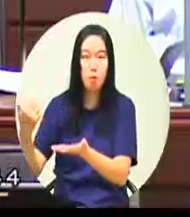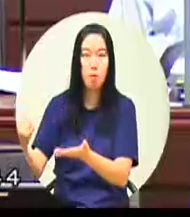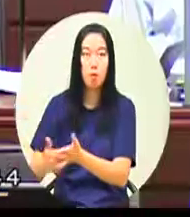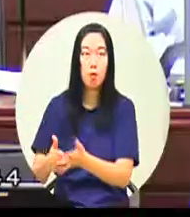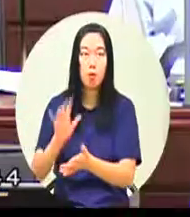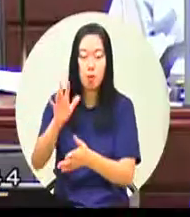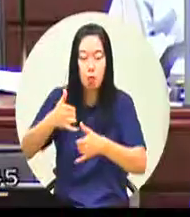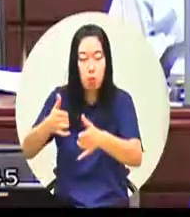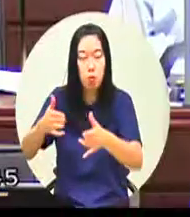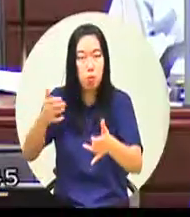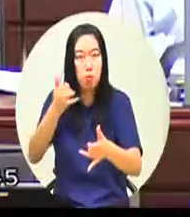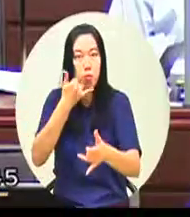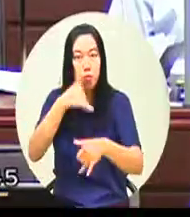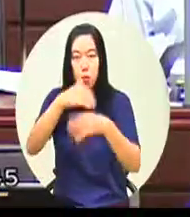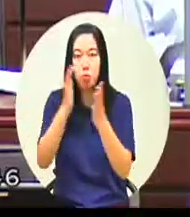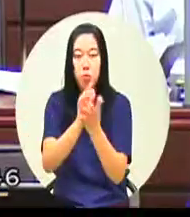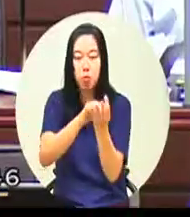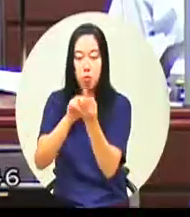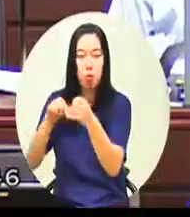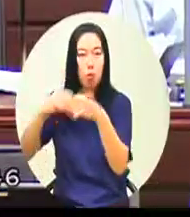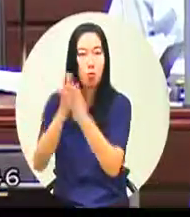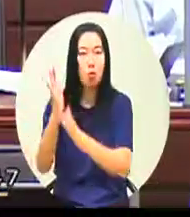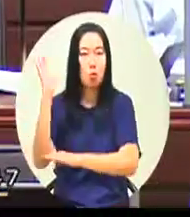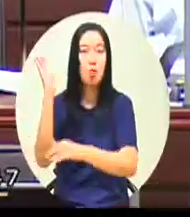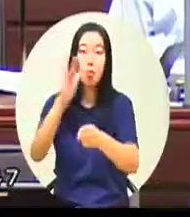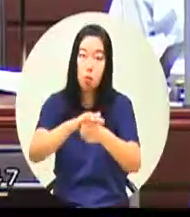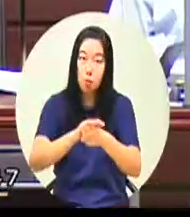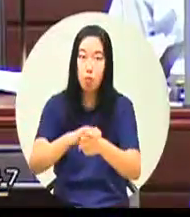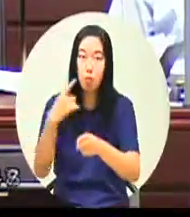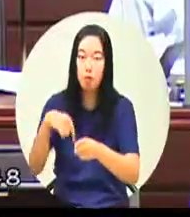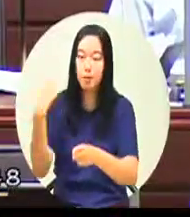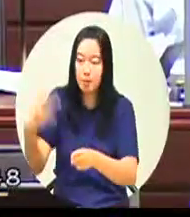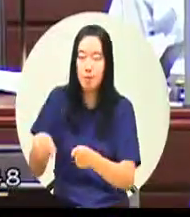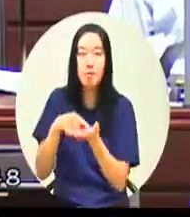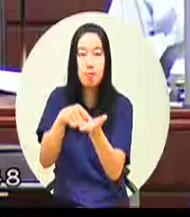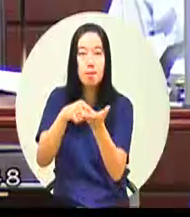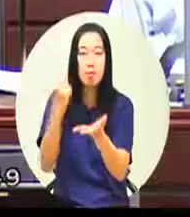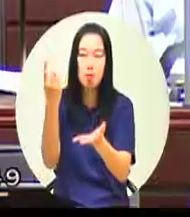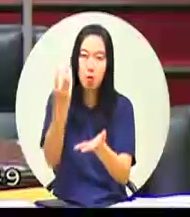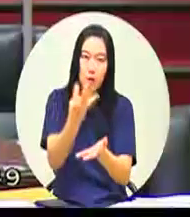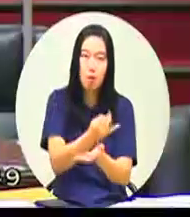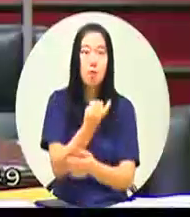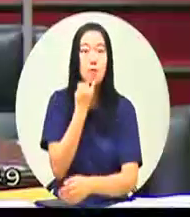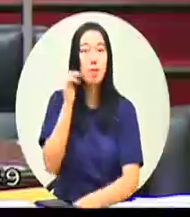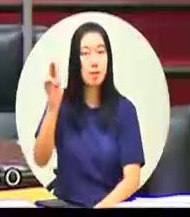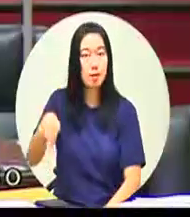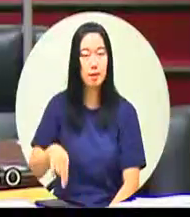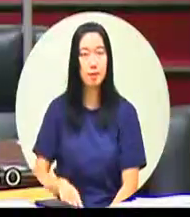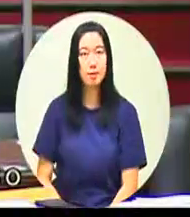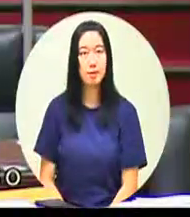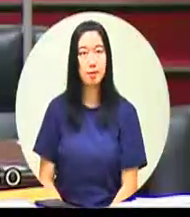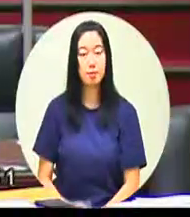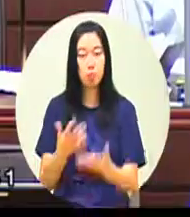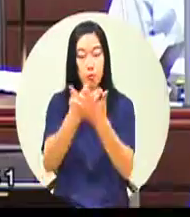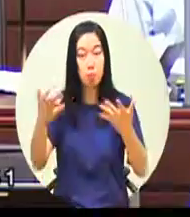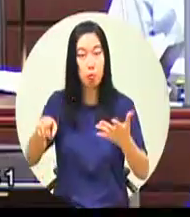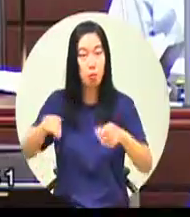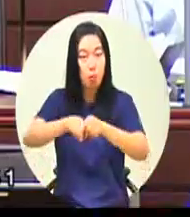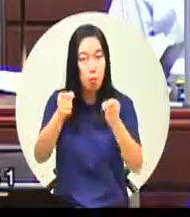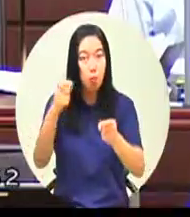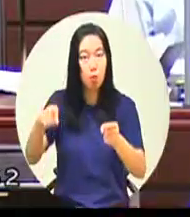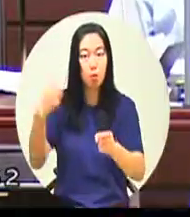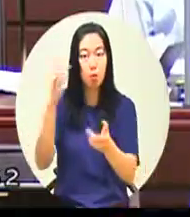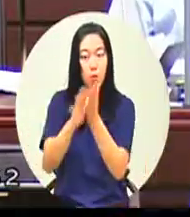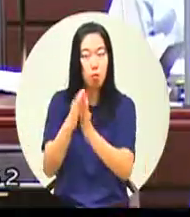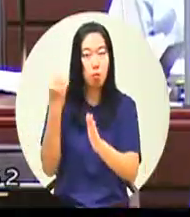复耕计划，它都是可以补助的，它都可以再申请的。 这些网子可以吗？ 网子坏掉了，如果他要重新买，他